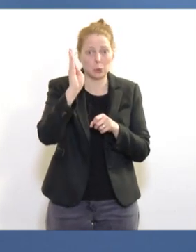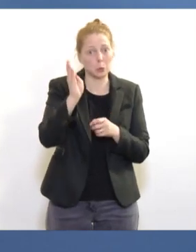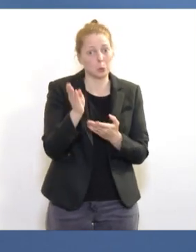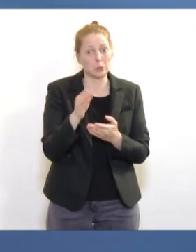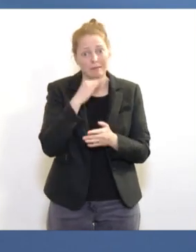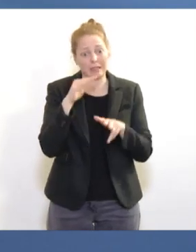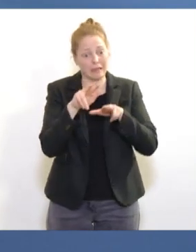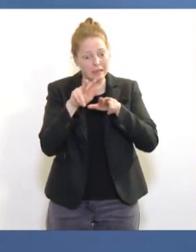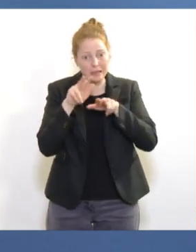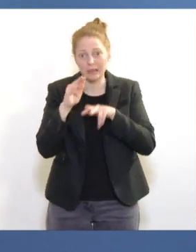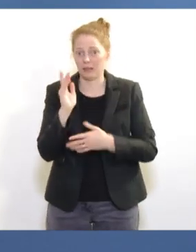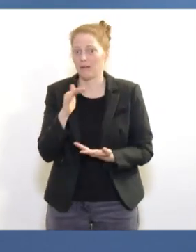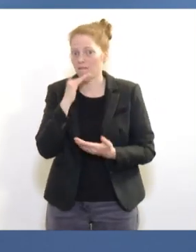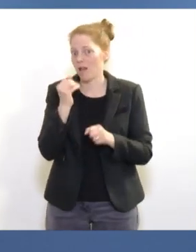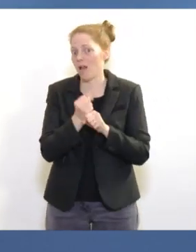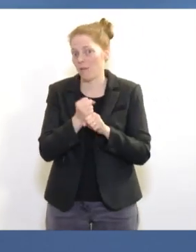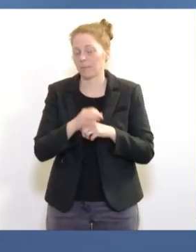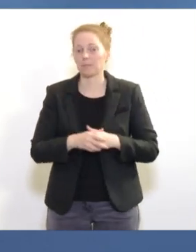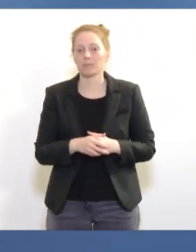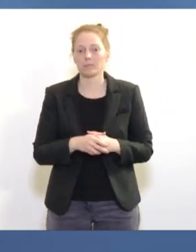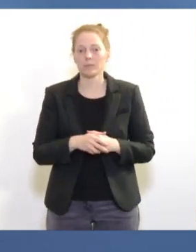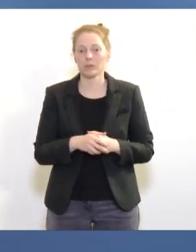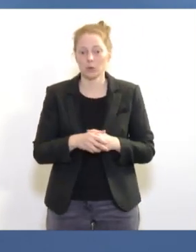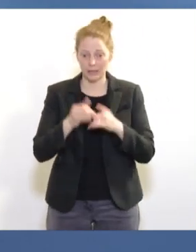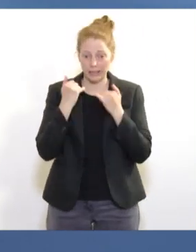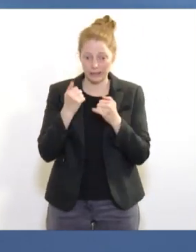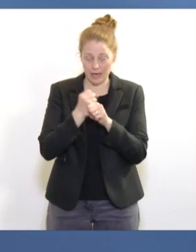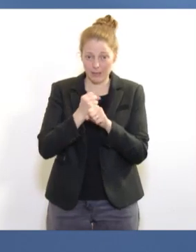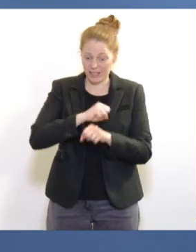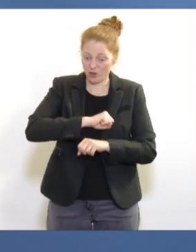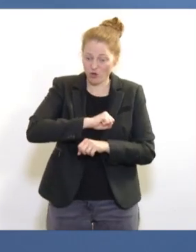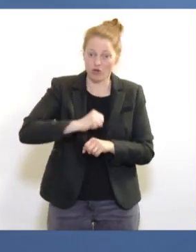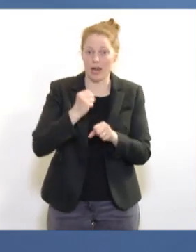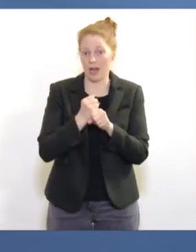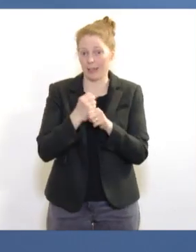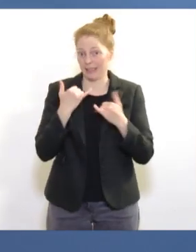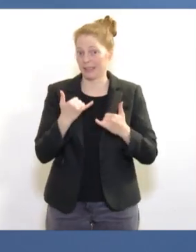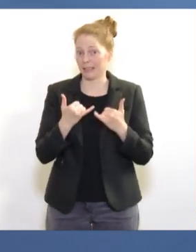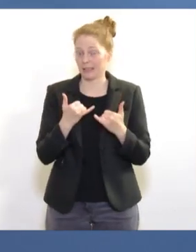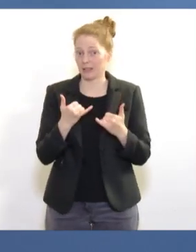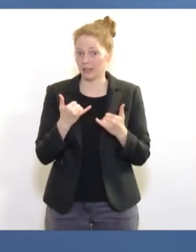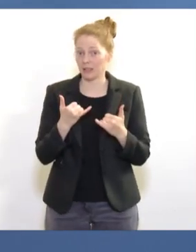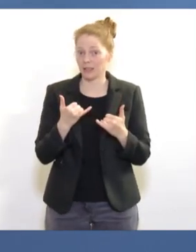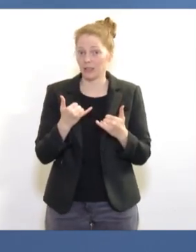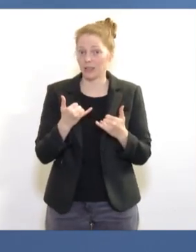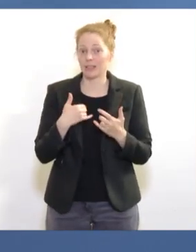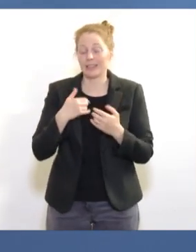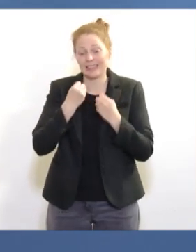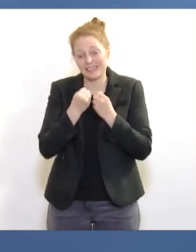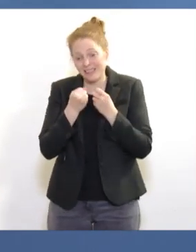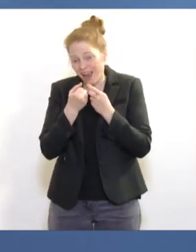gehen. Es kann Ihnen sich auch vorstellen, dass bei der Vitesse, mit der geschafft geht, dass auch da werden sich einzelne